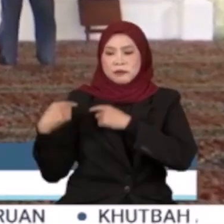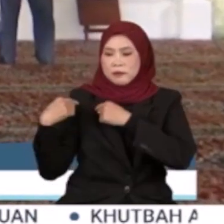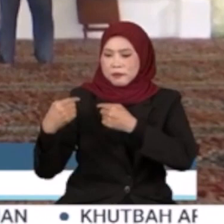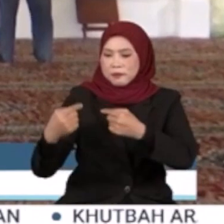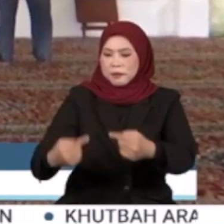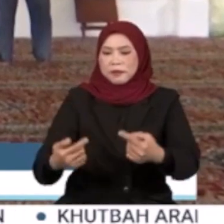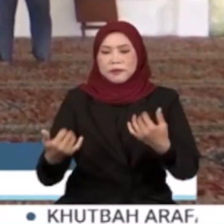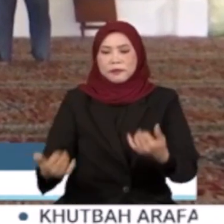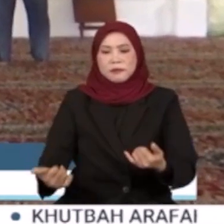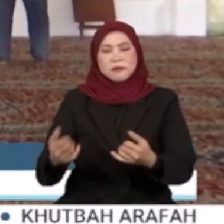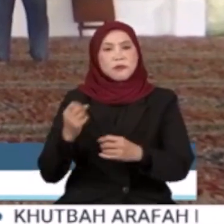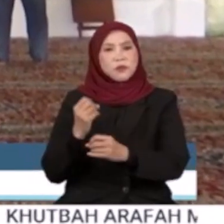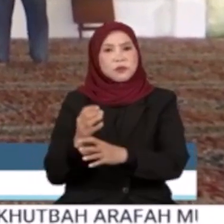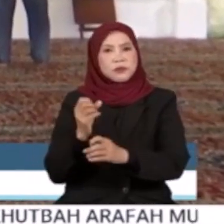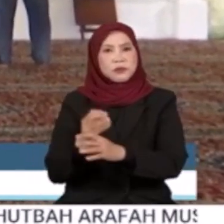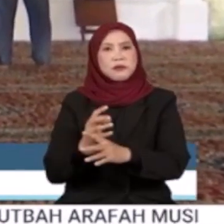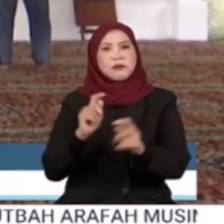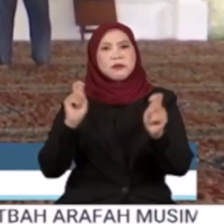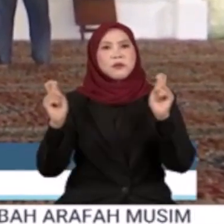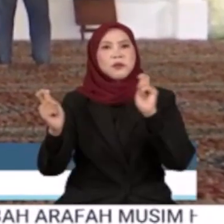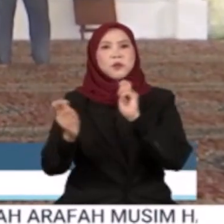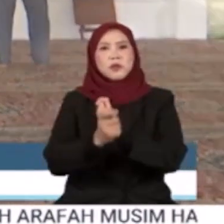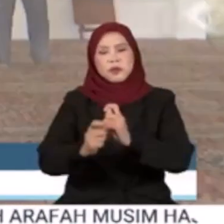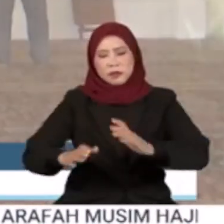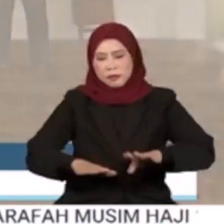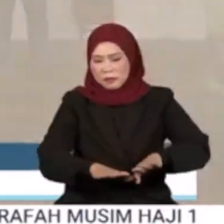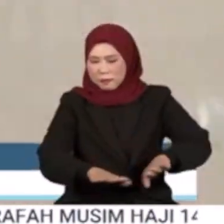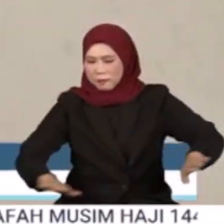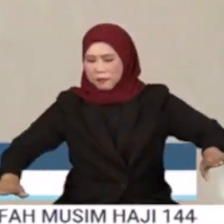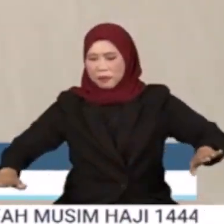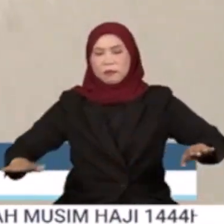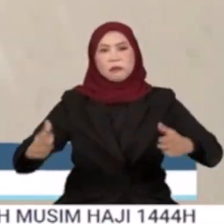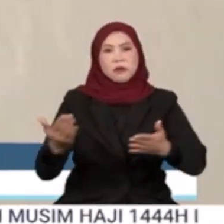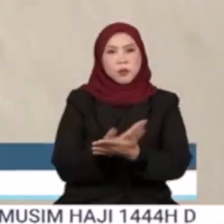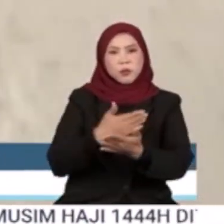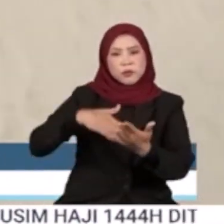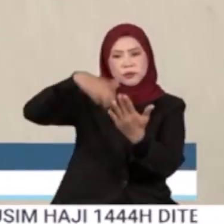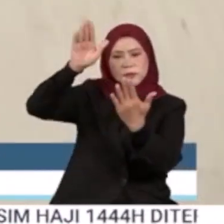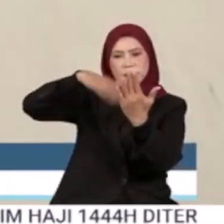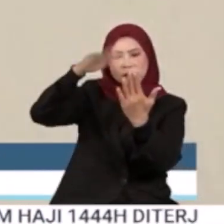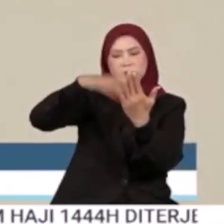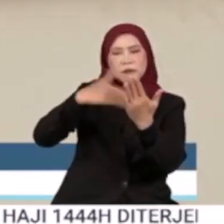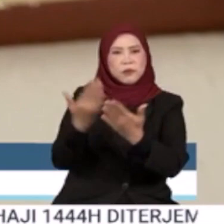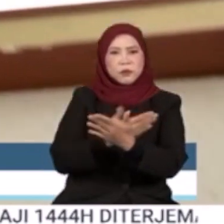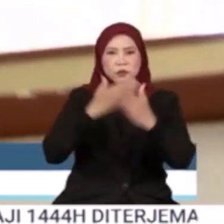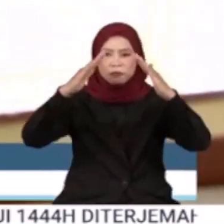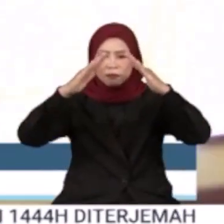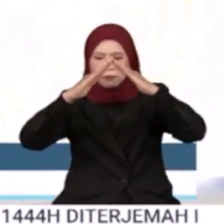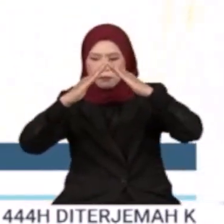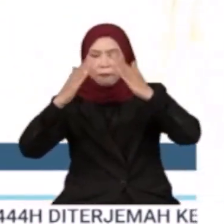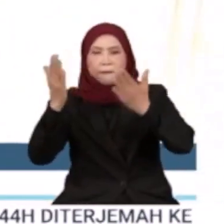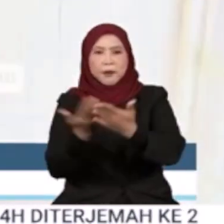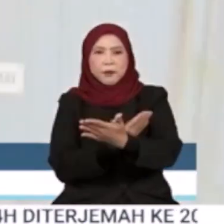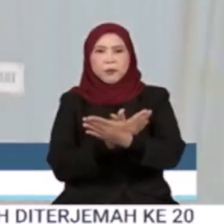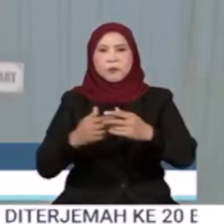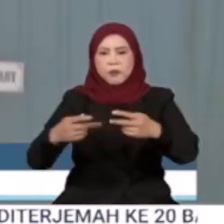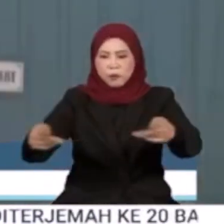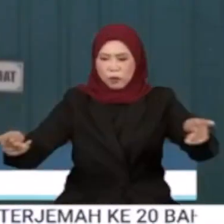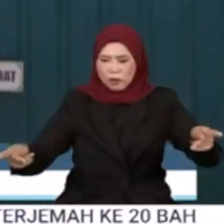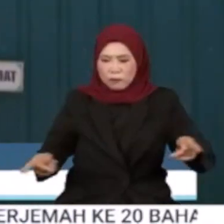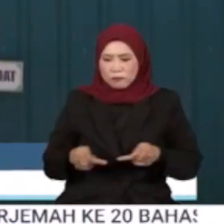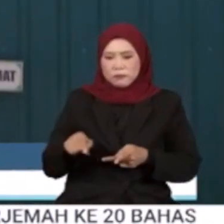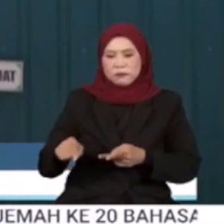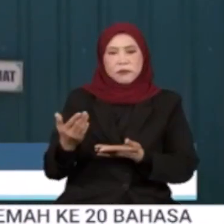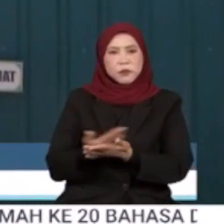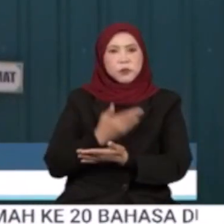kita usahakan untuk tukarkan kapet baru, kita tercatkan baru, bumbung baru, kita buat kolah kita baru,